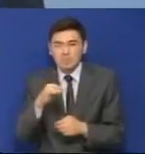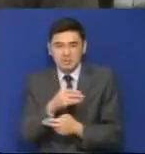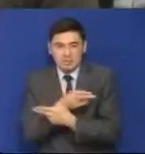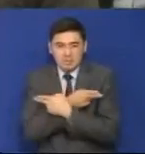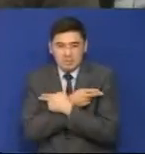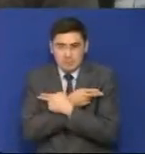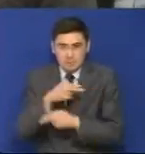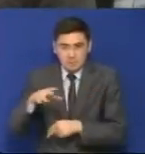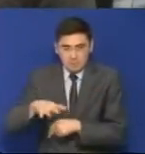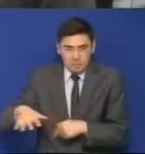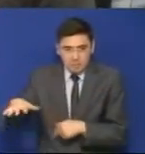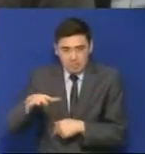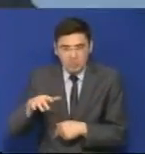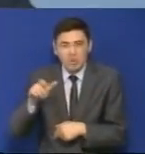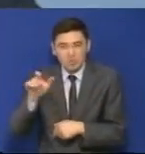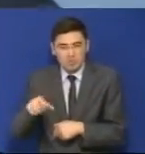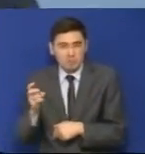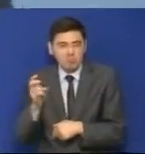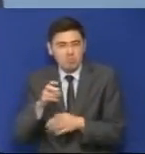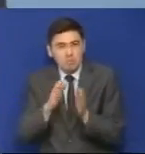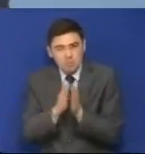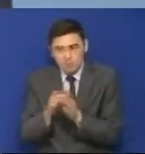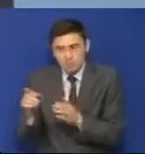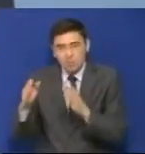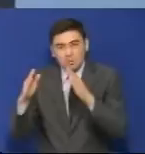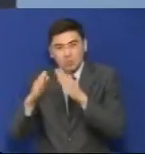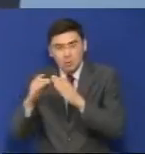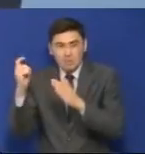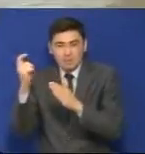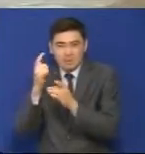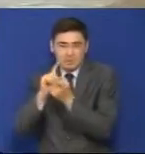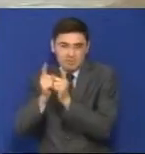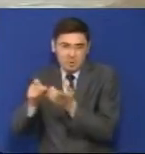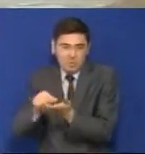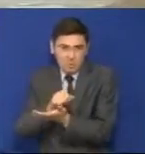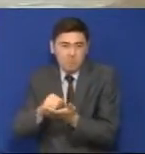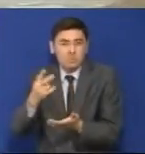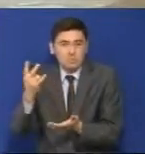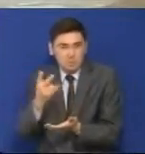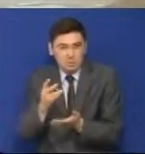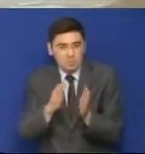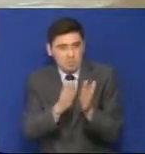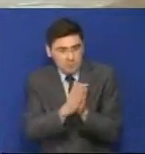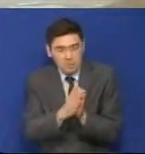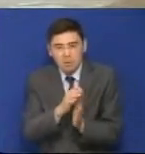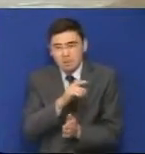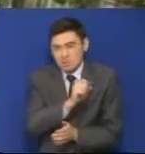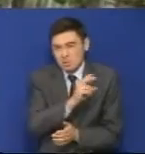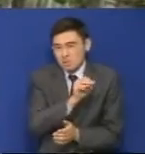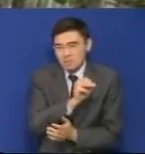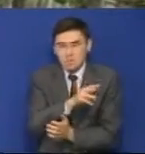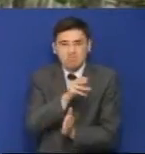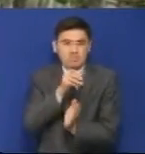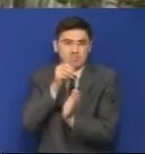құрылысы ретінде пайдалану туралы ұсынысын қала әкімі қолдамады. Бұған қаладағы саяжайларға қатысты қордаланған мәселелер себеп.